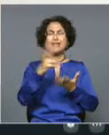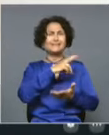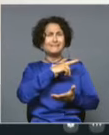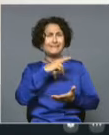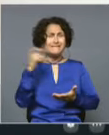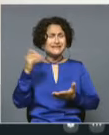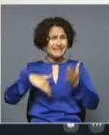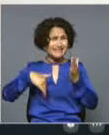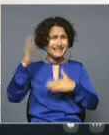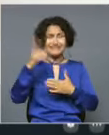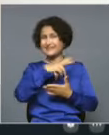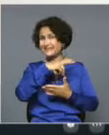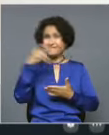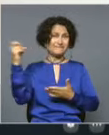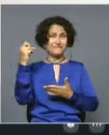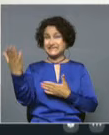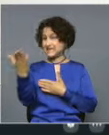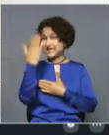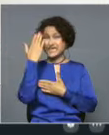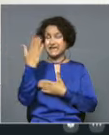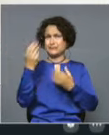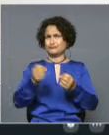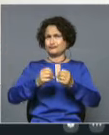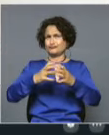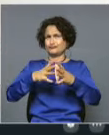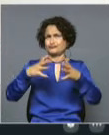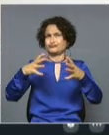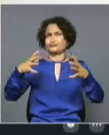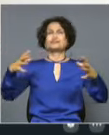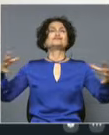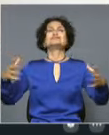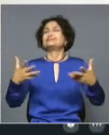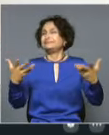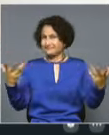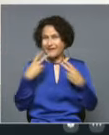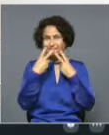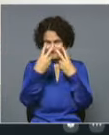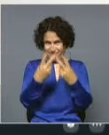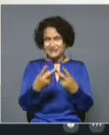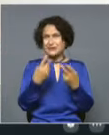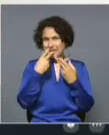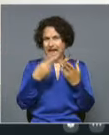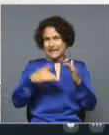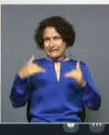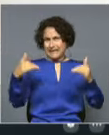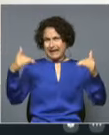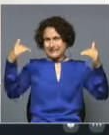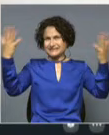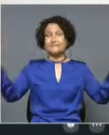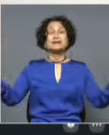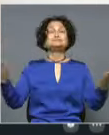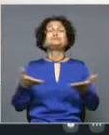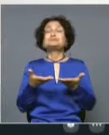че и над 200 000. Виждате колко бързо нараства това число, но друго,